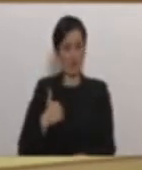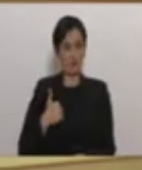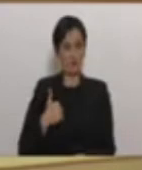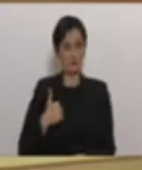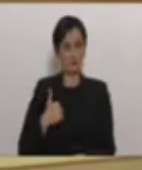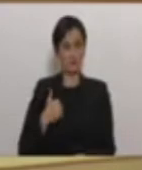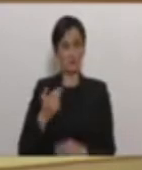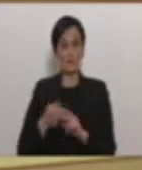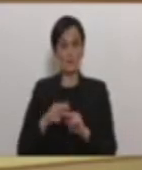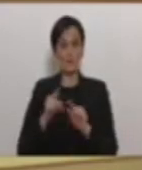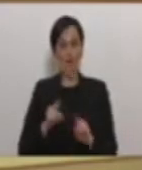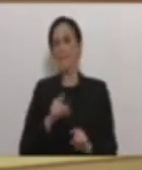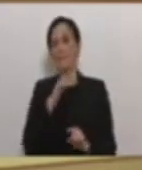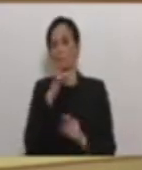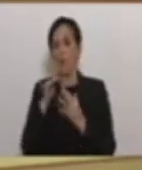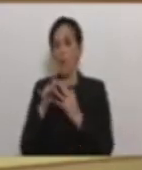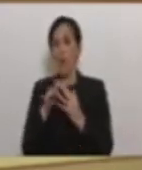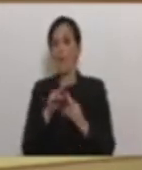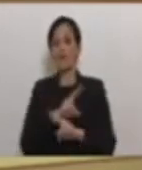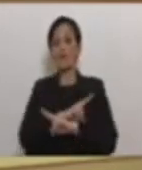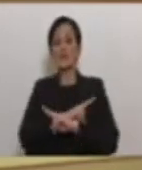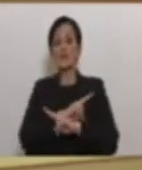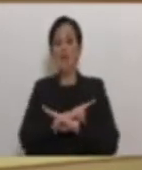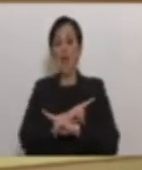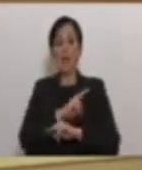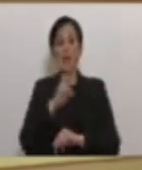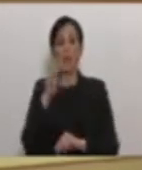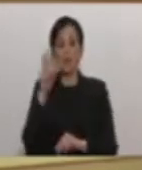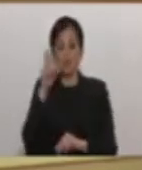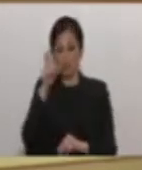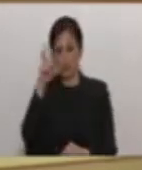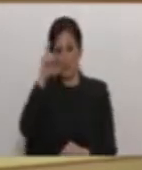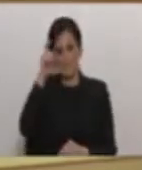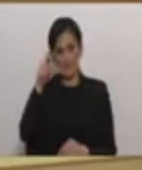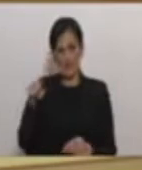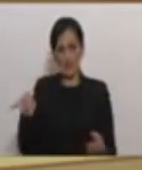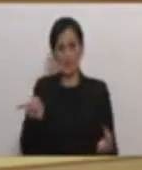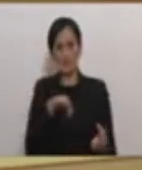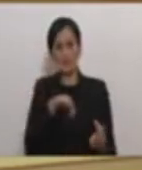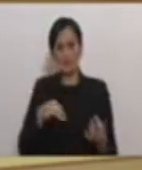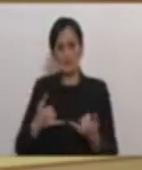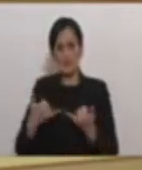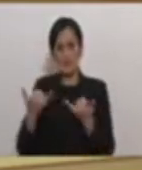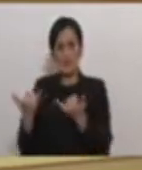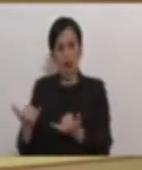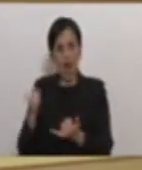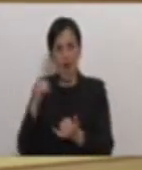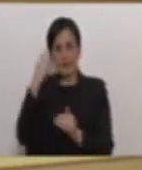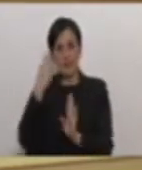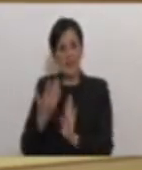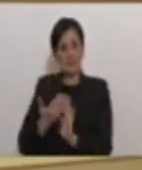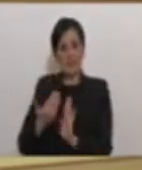ამ დროს ომში დაღუპული ბიჭების პანაშვიდზე არ მისვლა ან გამიზნულად თავის არიდება ძალიან დიდი